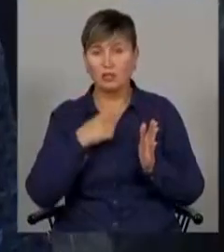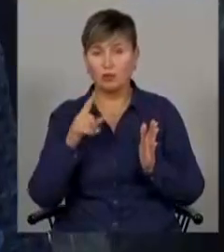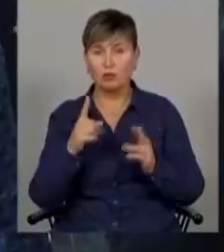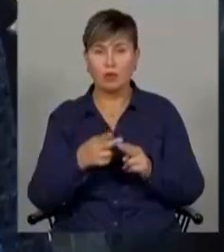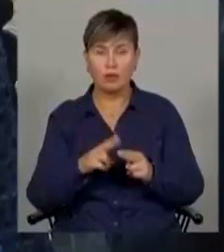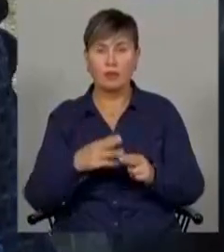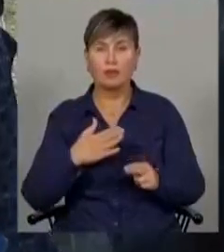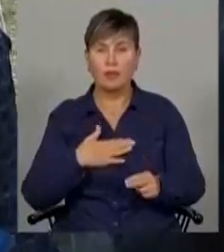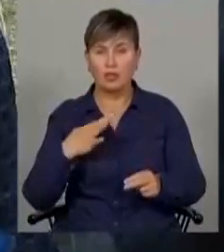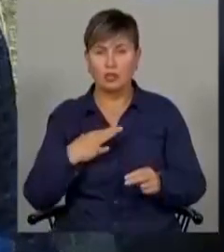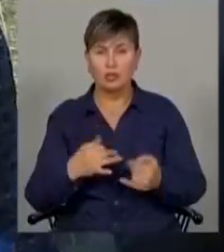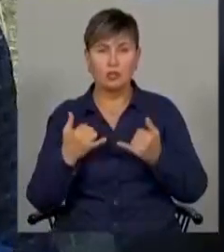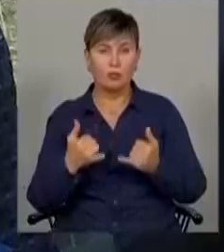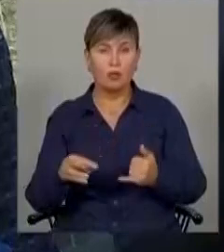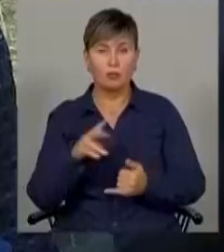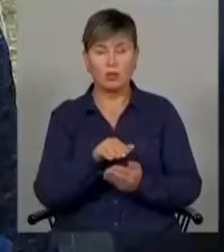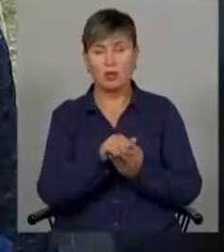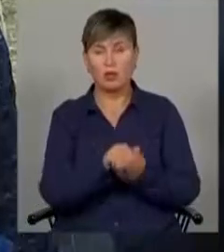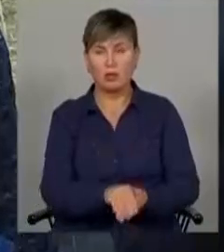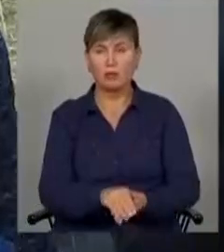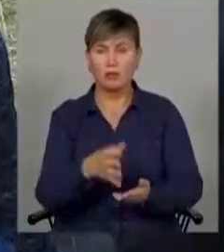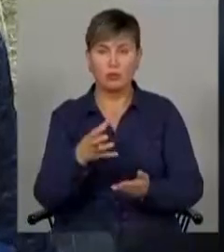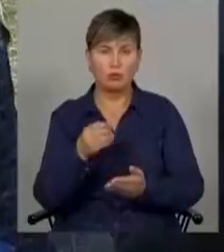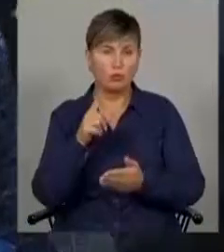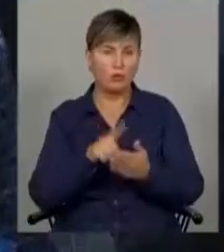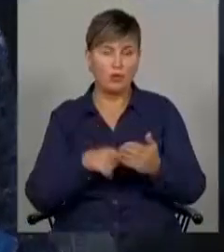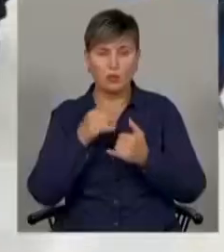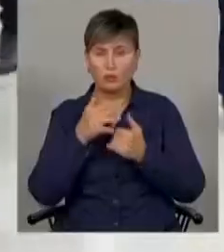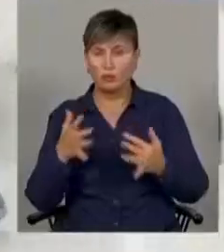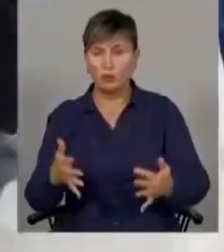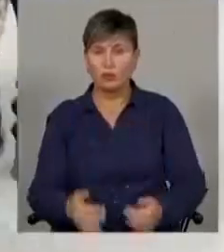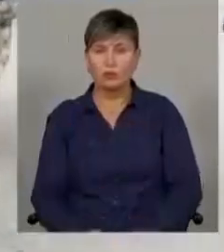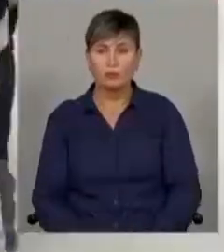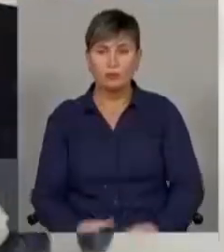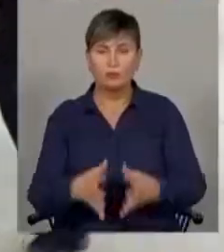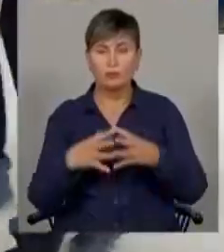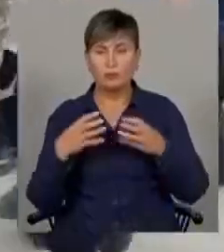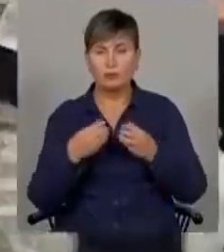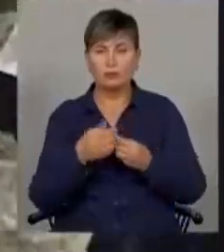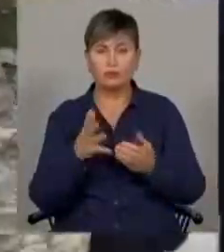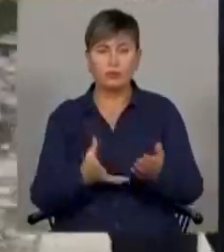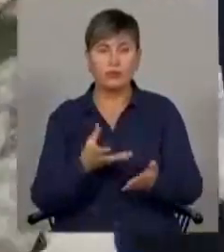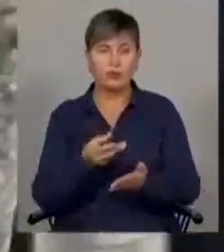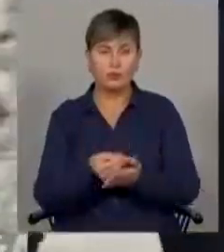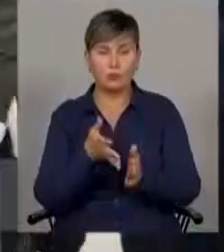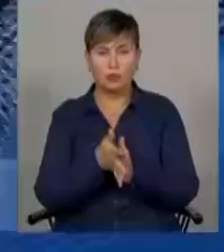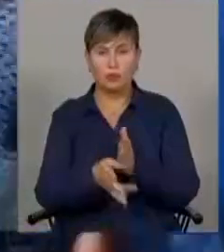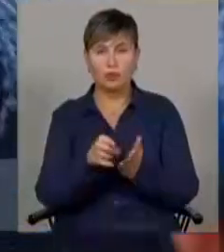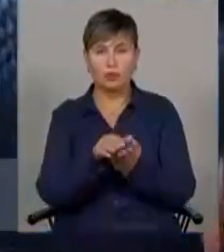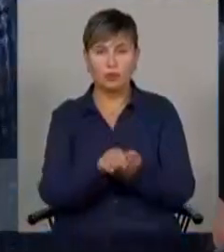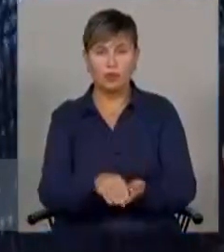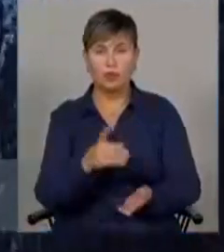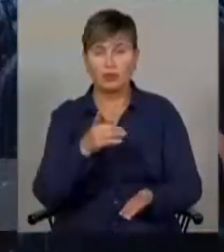это наш сын Теперь мы его хороним все еще никак поверить не могу семья погибшего будут выплачены расходы на погребение